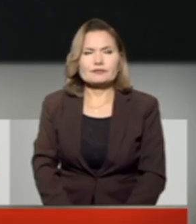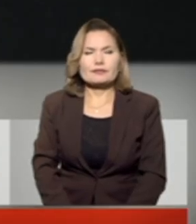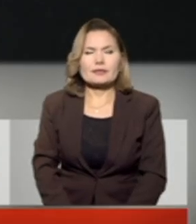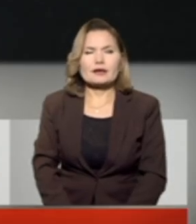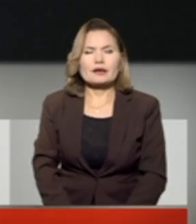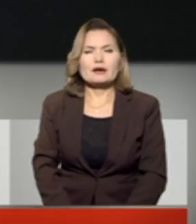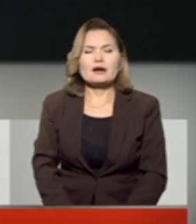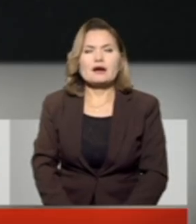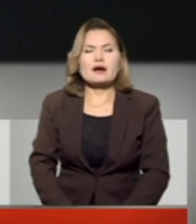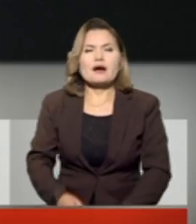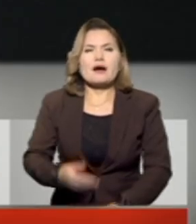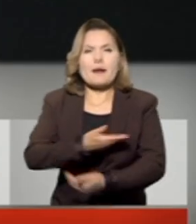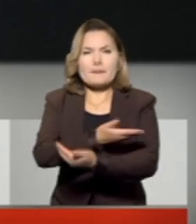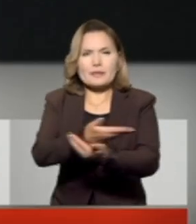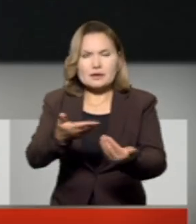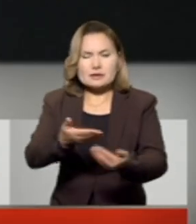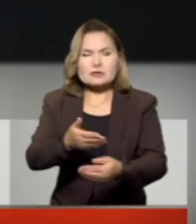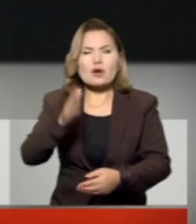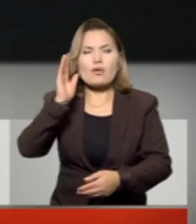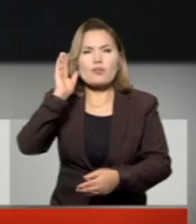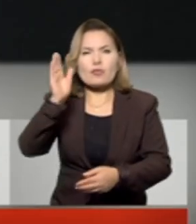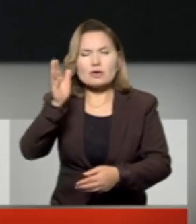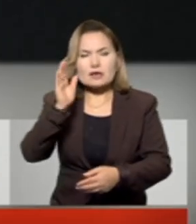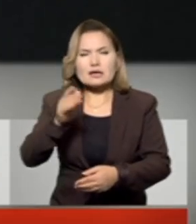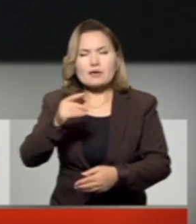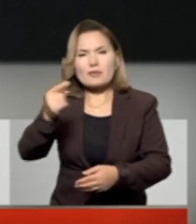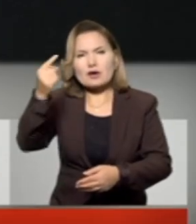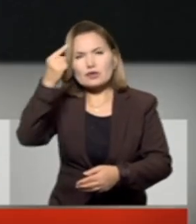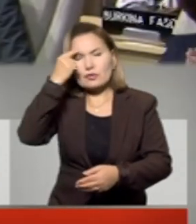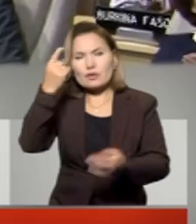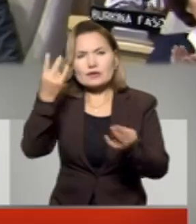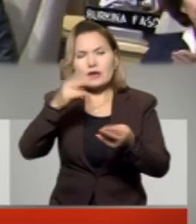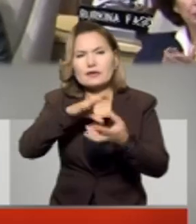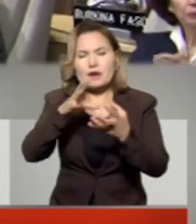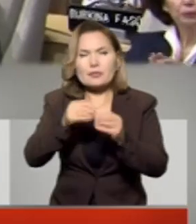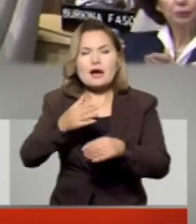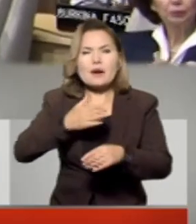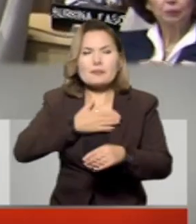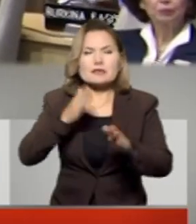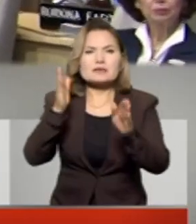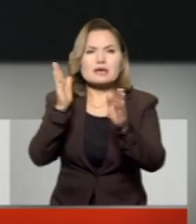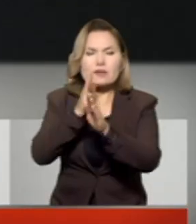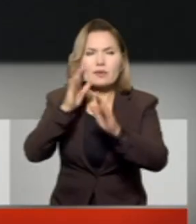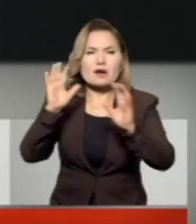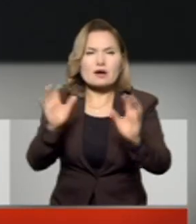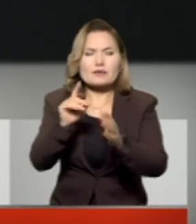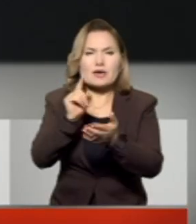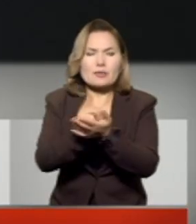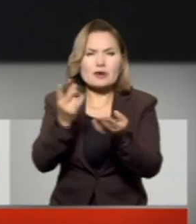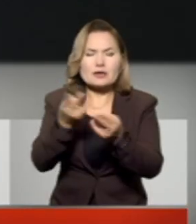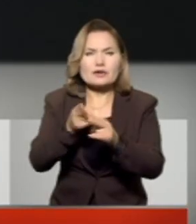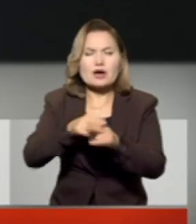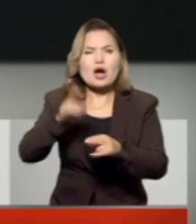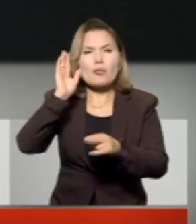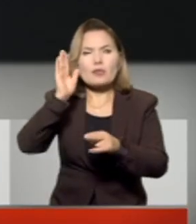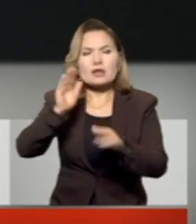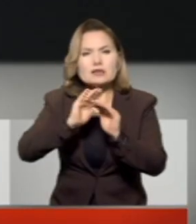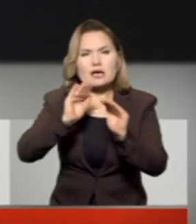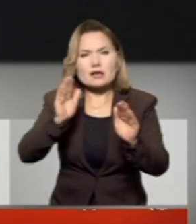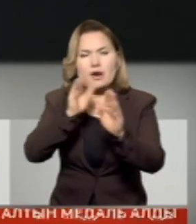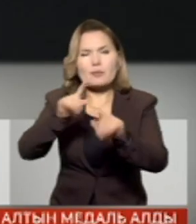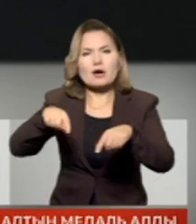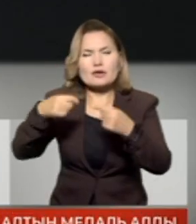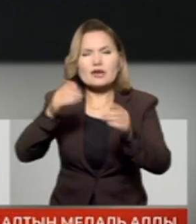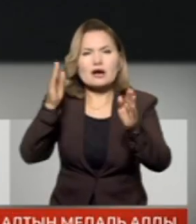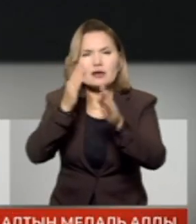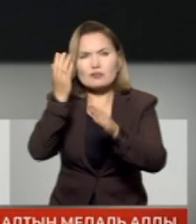Ханымдар мен мырзалар, біз ертегімізге бүгін инвестиция салуымыз керек. Әріптестер, біз кереуге апаратын жолдатырмыз. Бұл болашақтың мәселесі емес. Климат